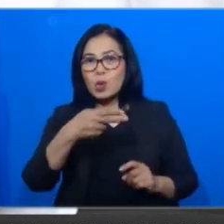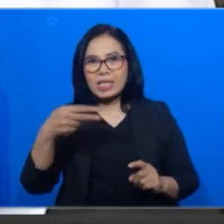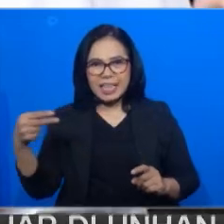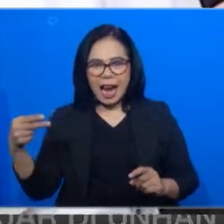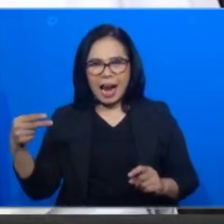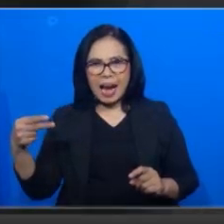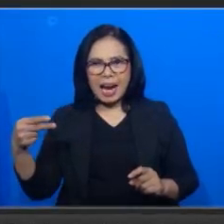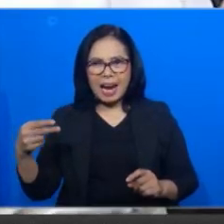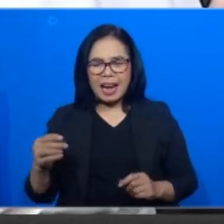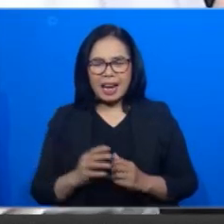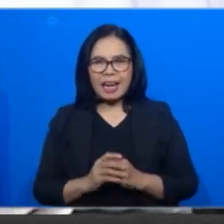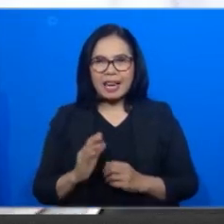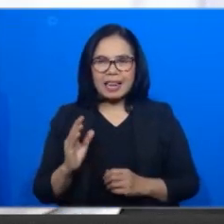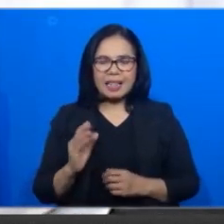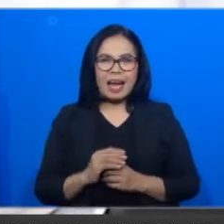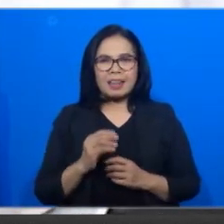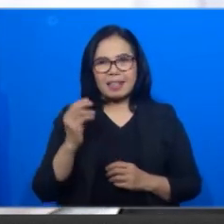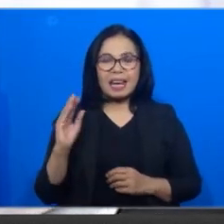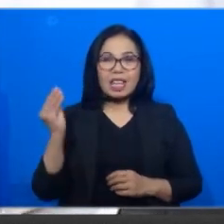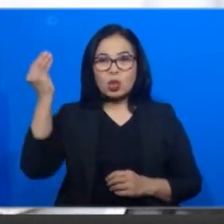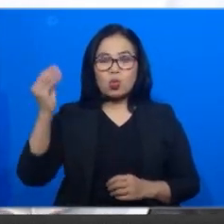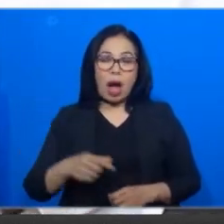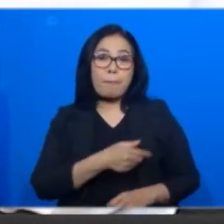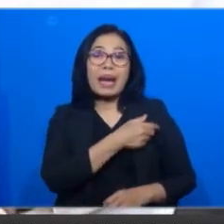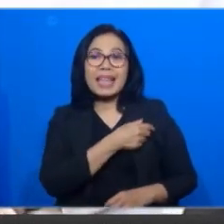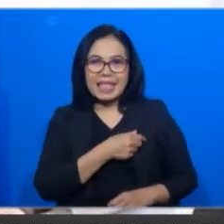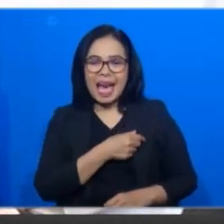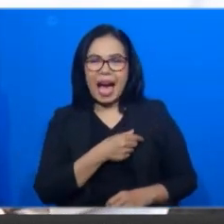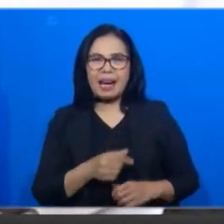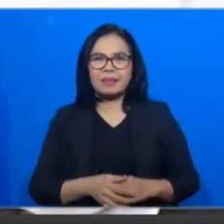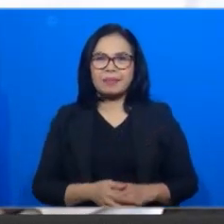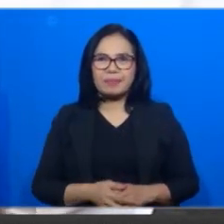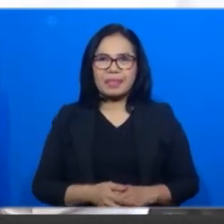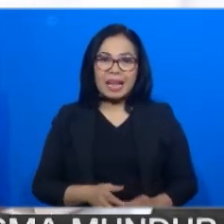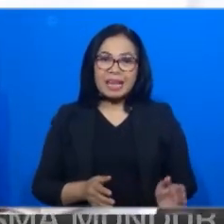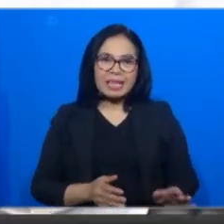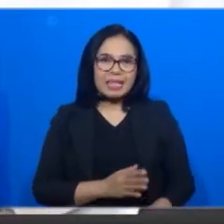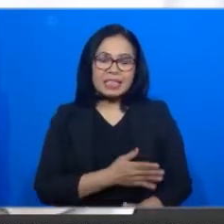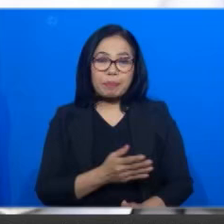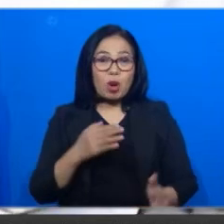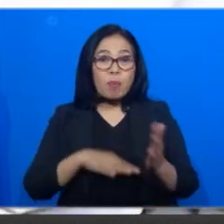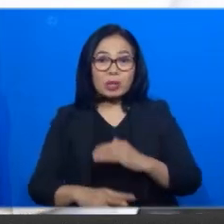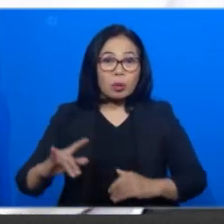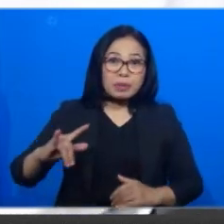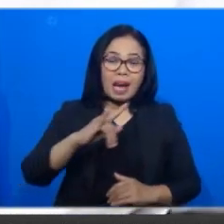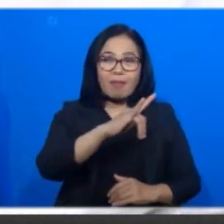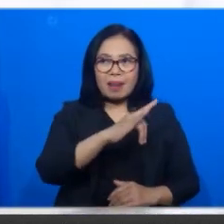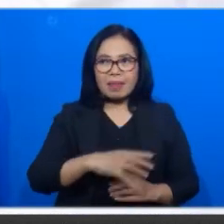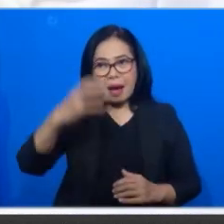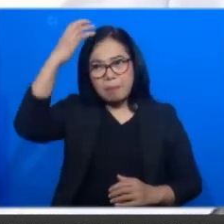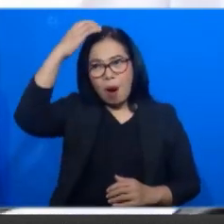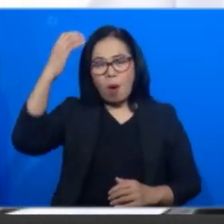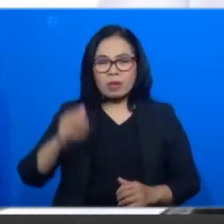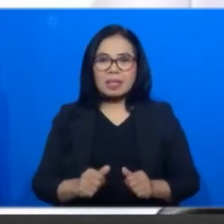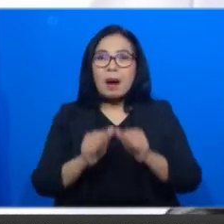dan ketua panitia kunjungan paus Ignasius Jonan sebelum masuk pesawat paus juga sempat memberkati dan